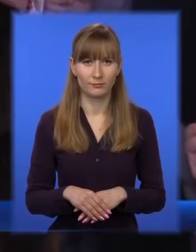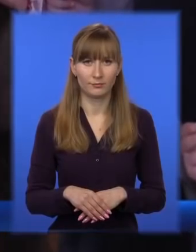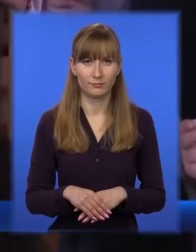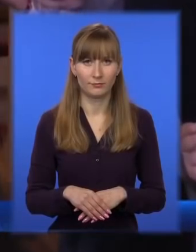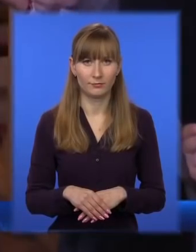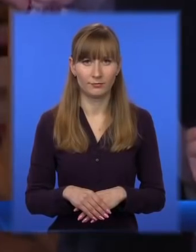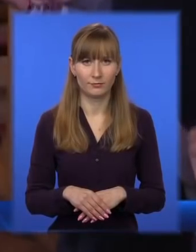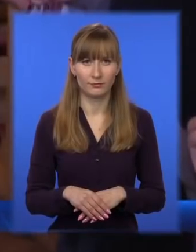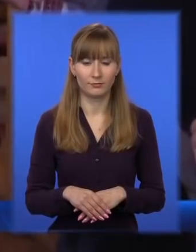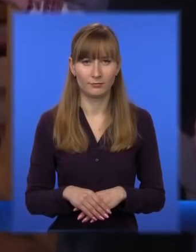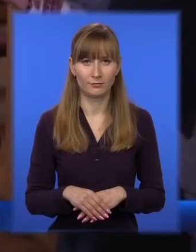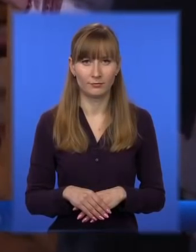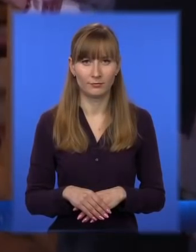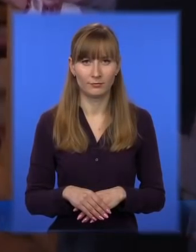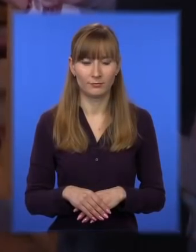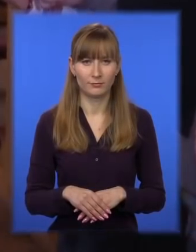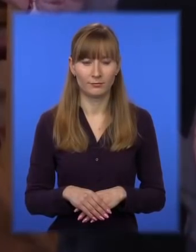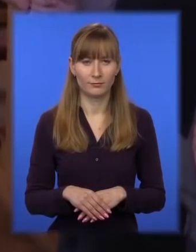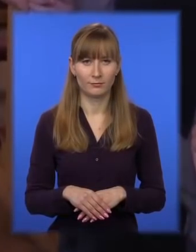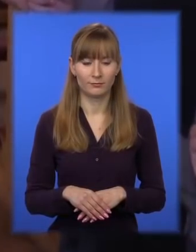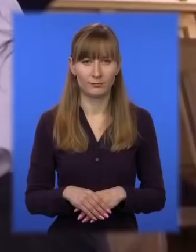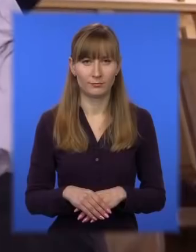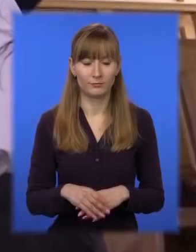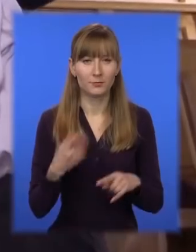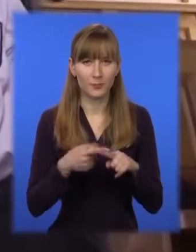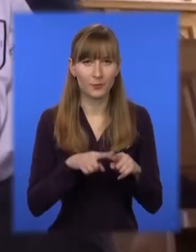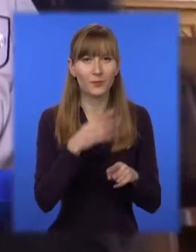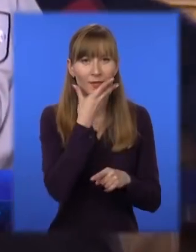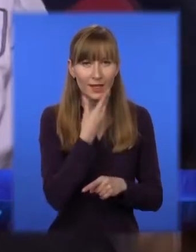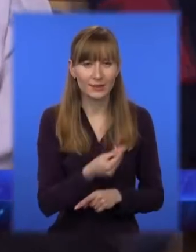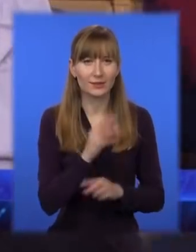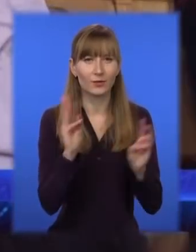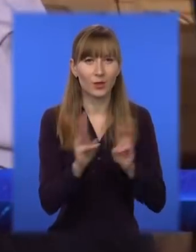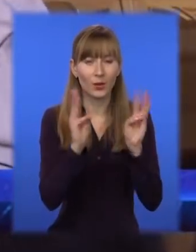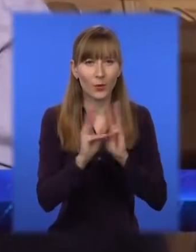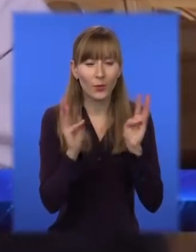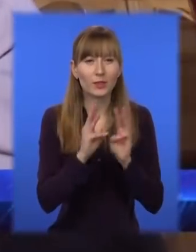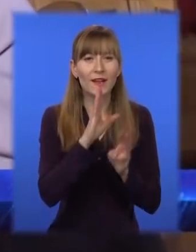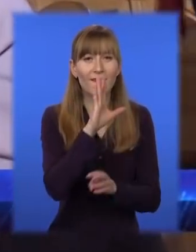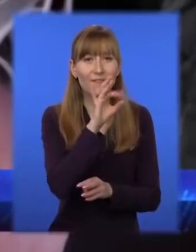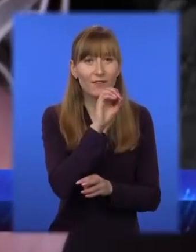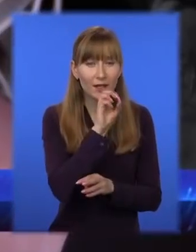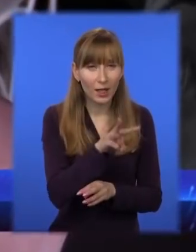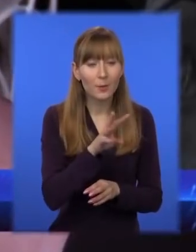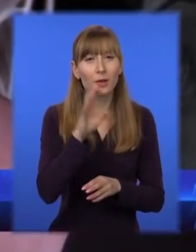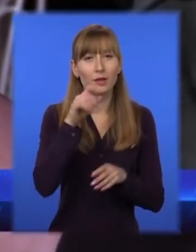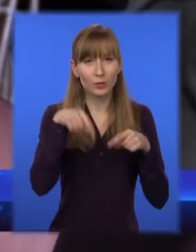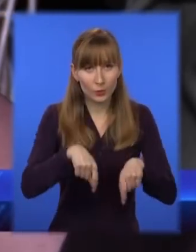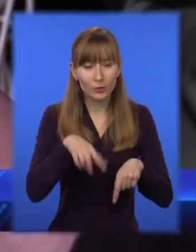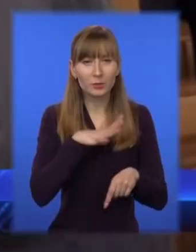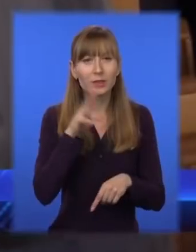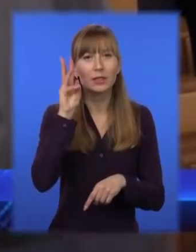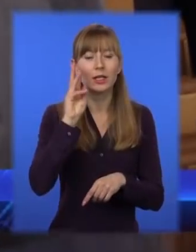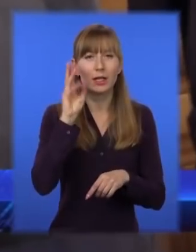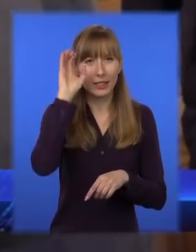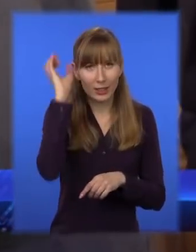Господь, зверху і сполину. Ось так красиво священний вогонь Віфлеєму з Кривого Рогу відправляється до